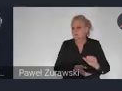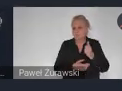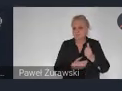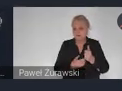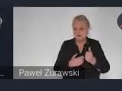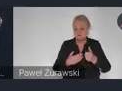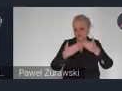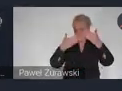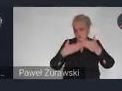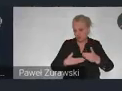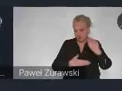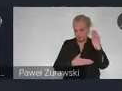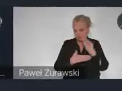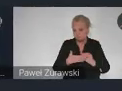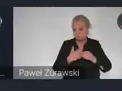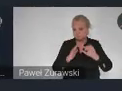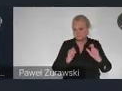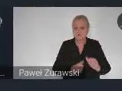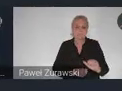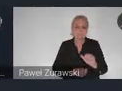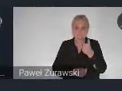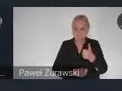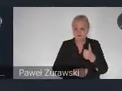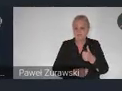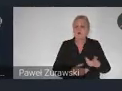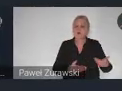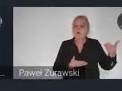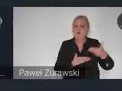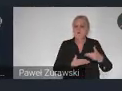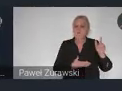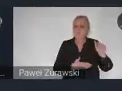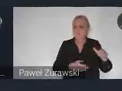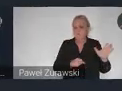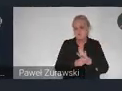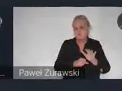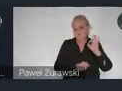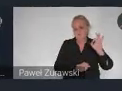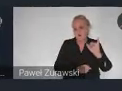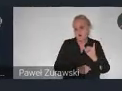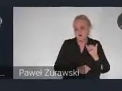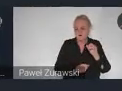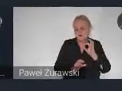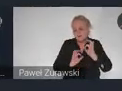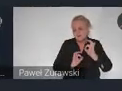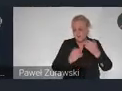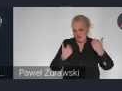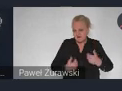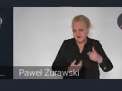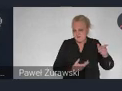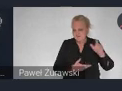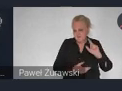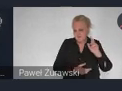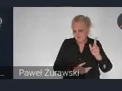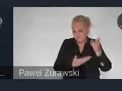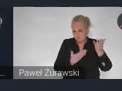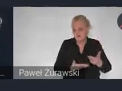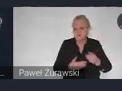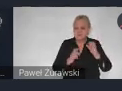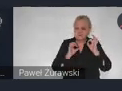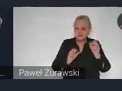stronach Po pierwsze nasz oferent musi wypełnić swoje dane i uzupełnić je w